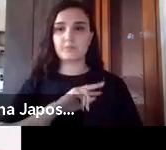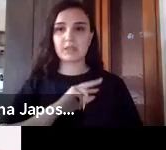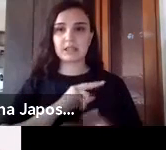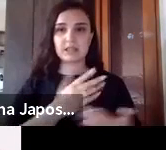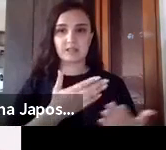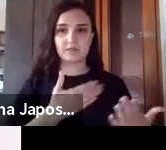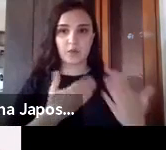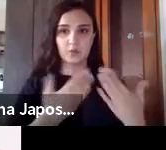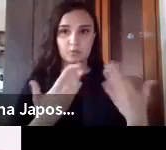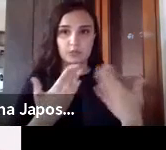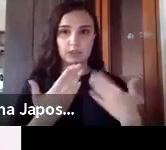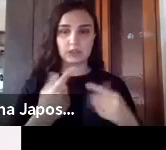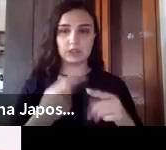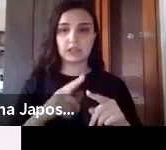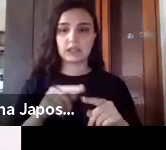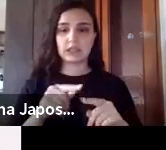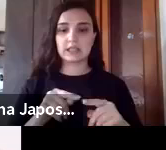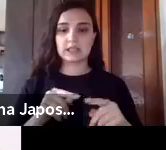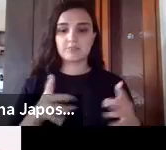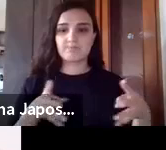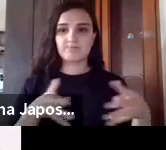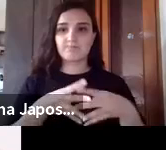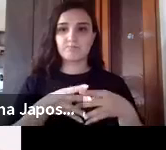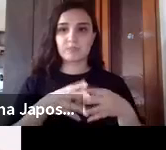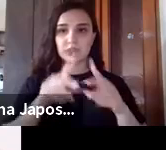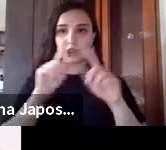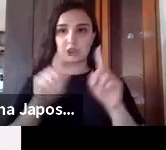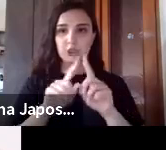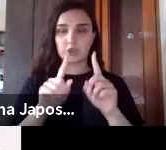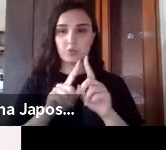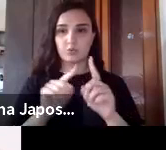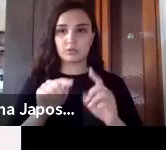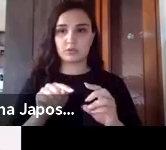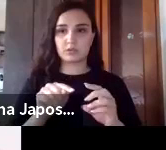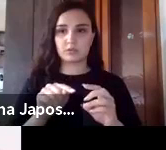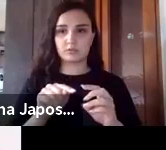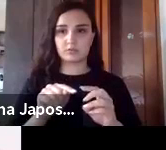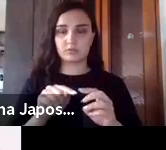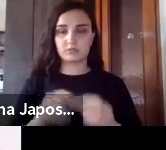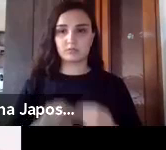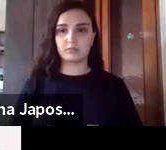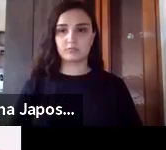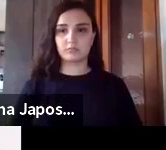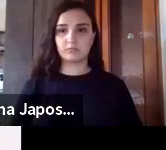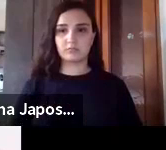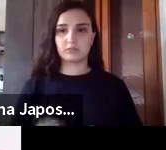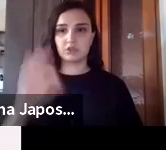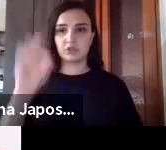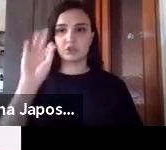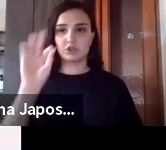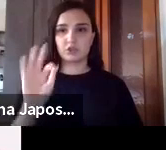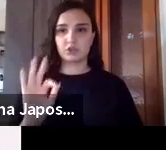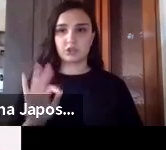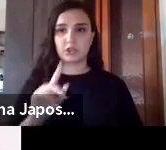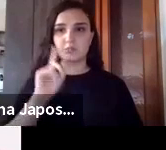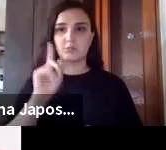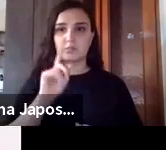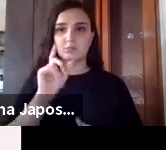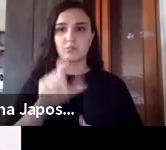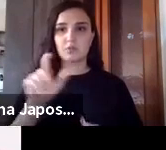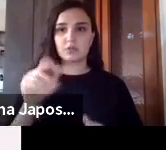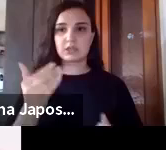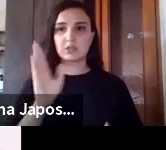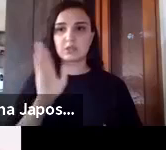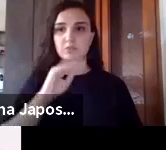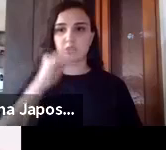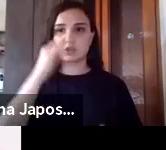და აი ეს რაღაცა ნაზავი თითქოს კიდევ ერთხელ ვამბობ, აი შთანთქავს ხშირად მოზრდილის